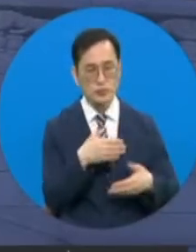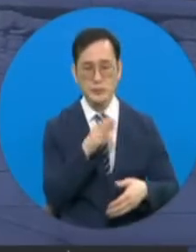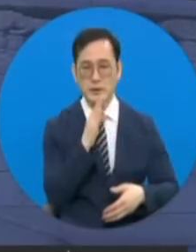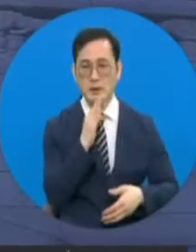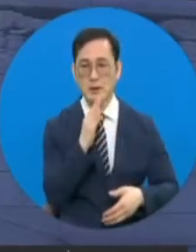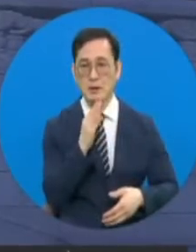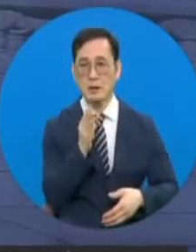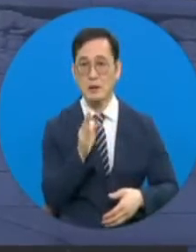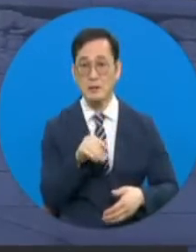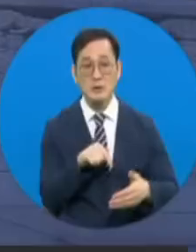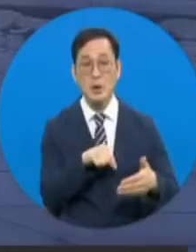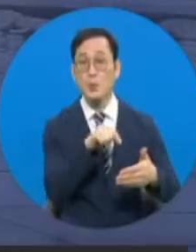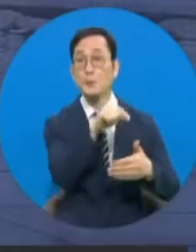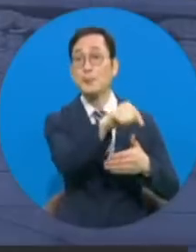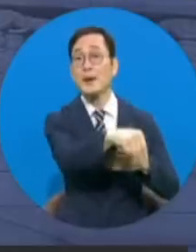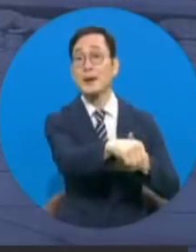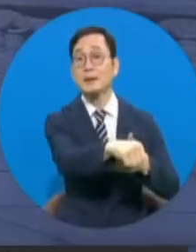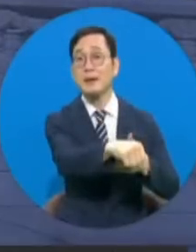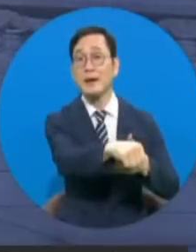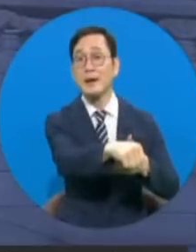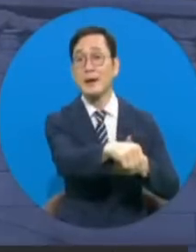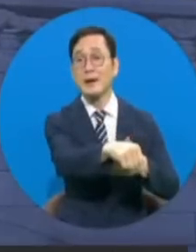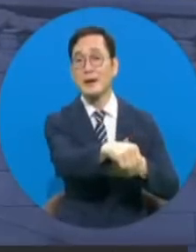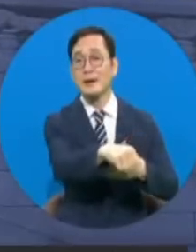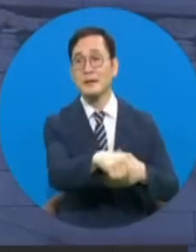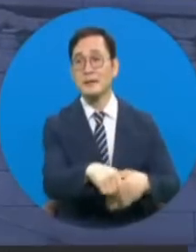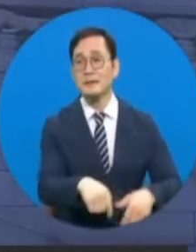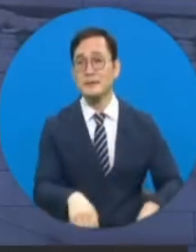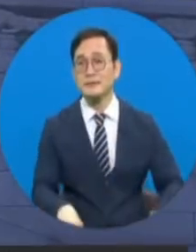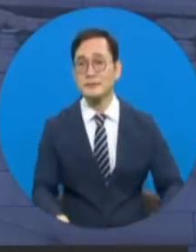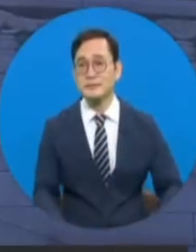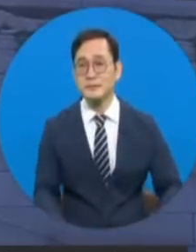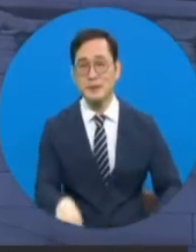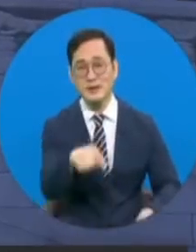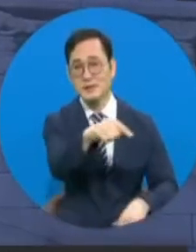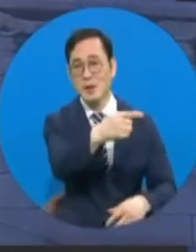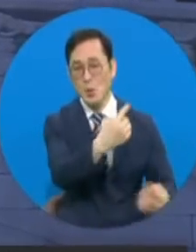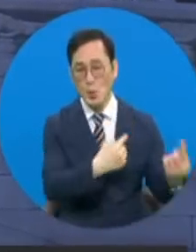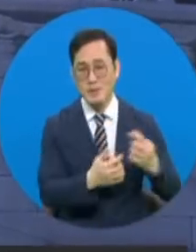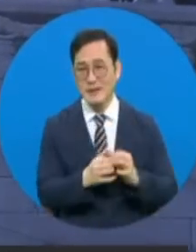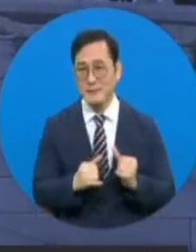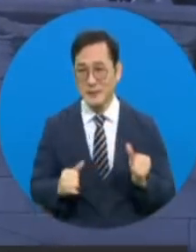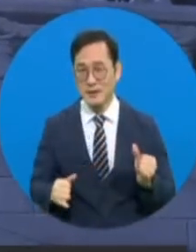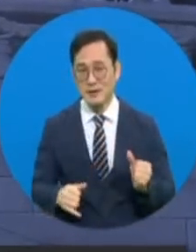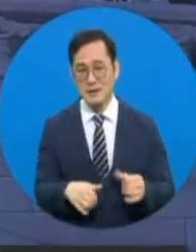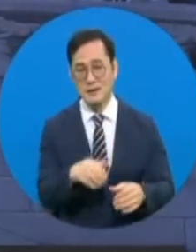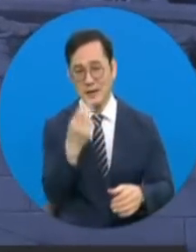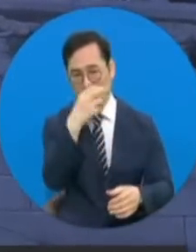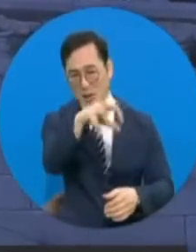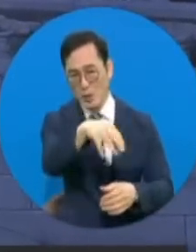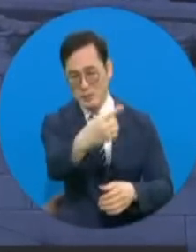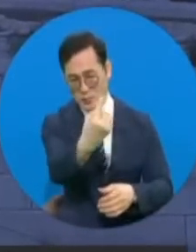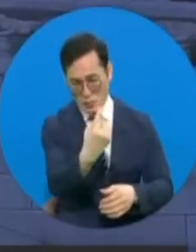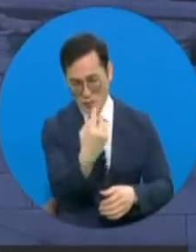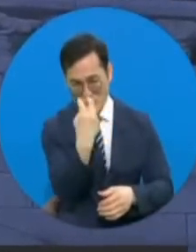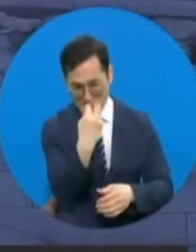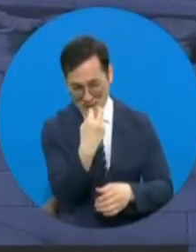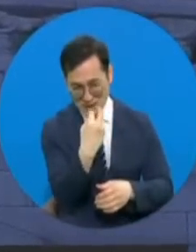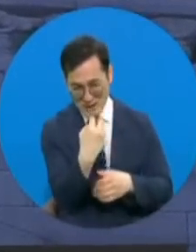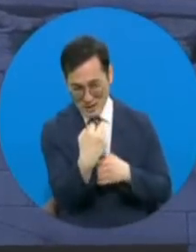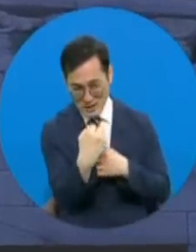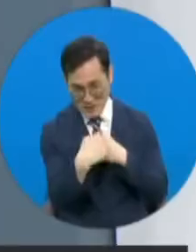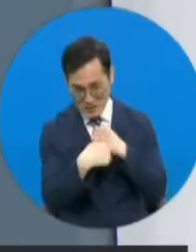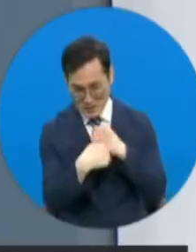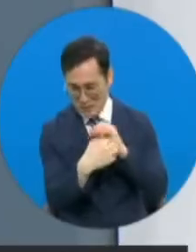역시 외부에서 온 분의 한계인가요 지금 선관위 관계자들은 감성원의 거부한다라는 입장이에요네